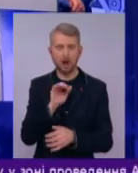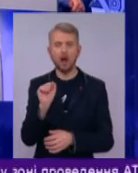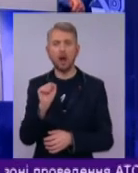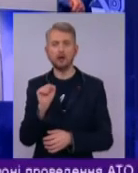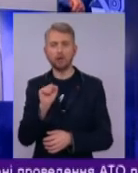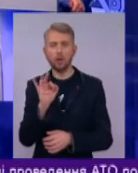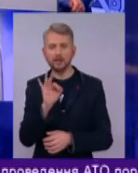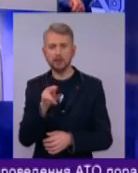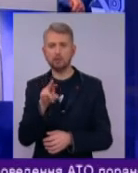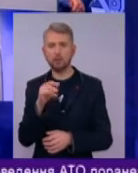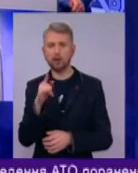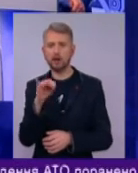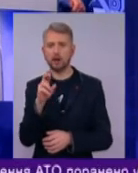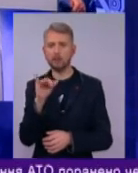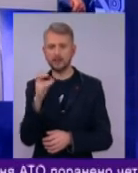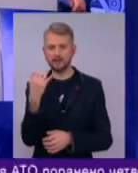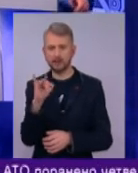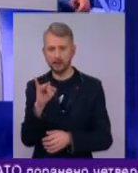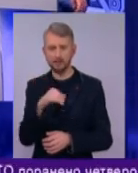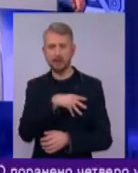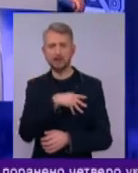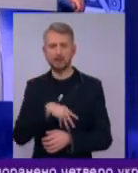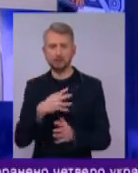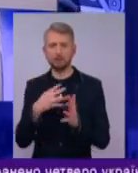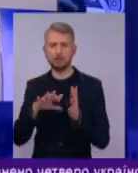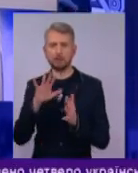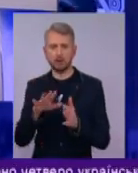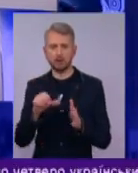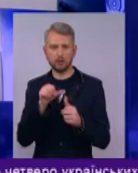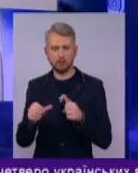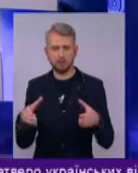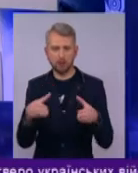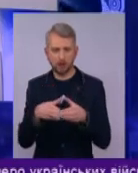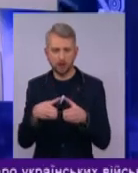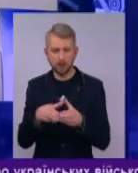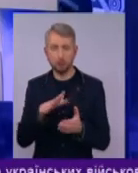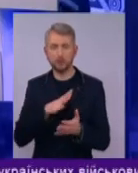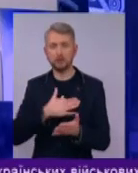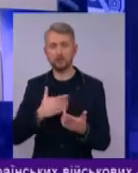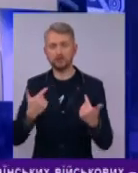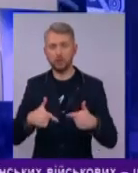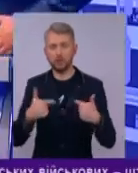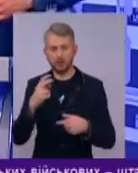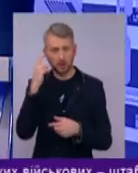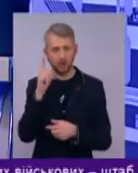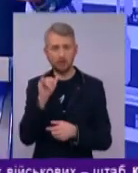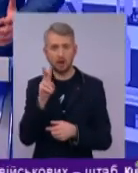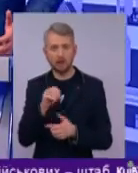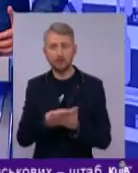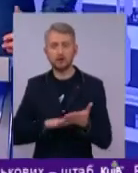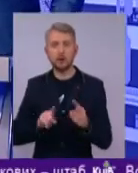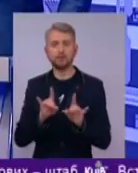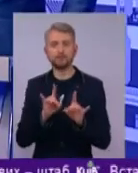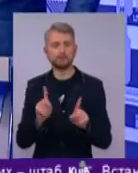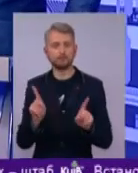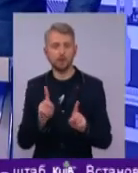ветеран 95-ї окремої десантно-штурмової бригади, член Київської міської спілки ветеранів АТО, були гостями програми «Київ Лайф». Далі мова піде про таке.